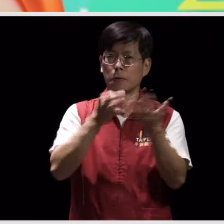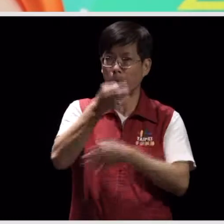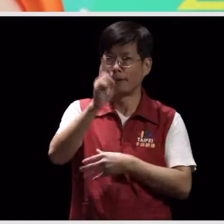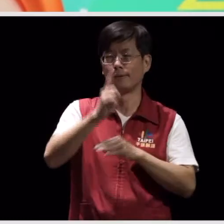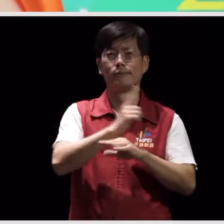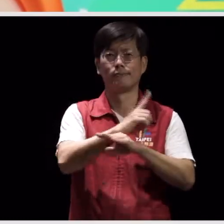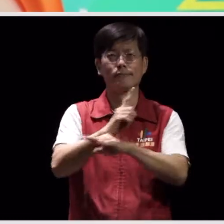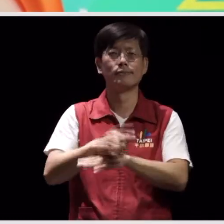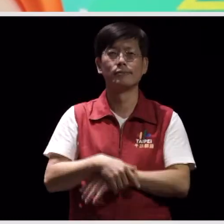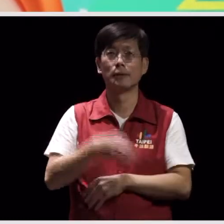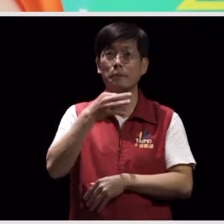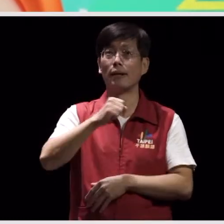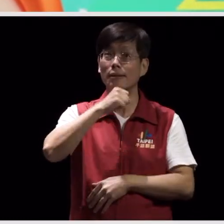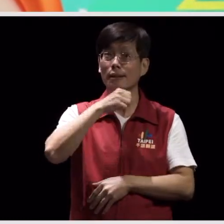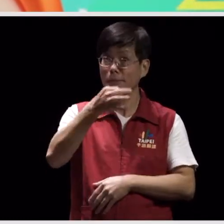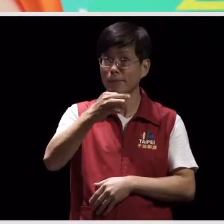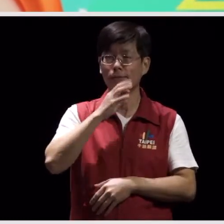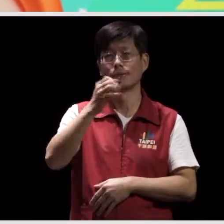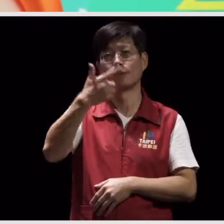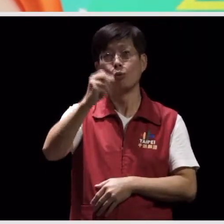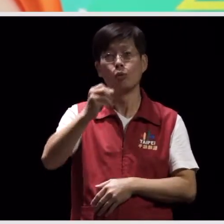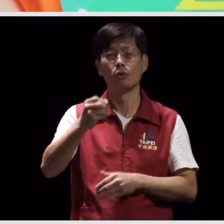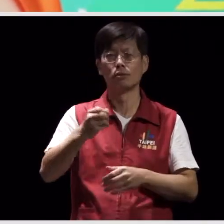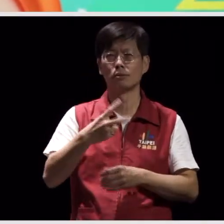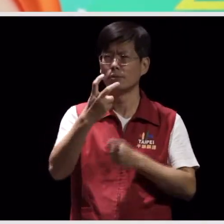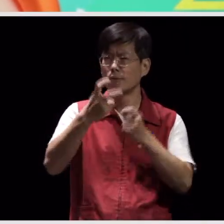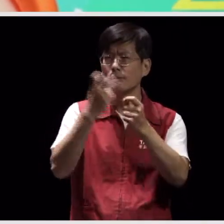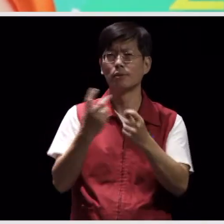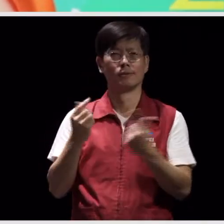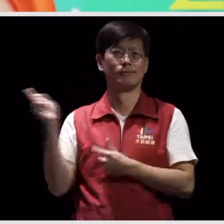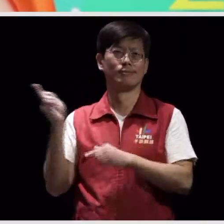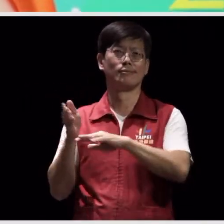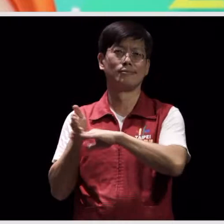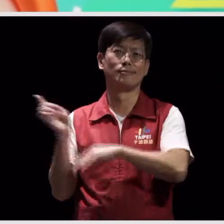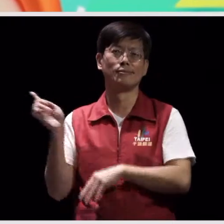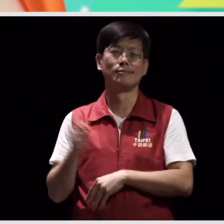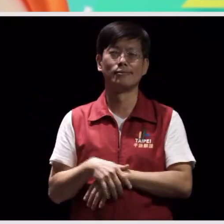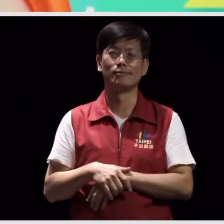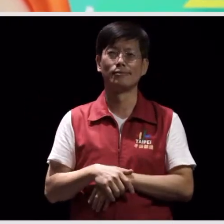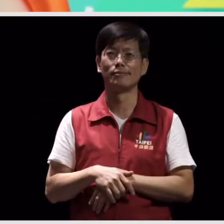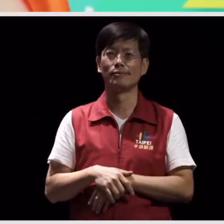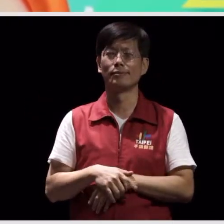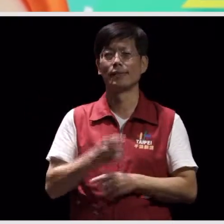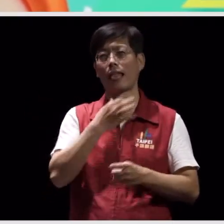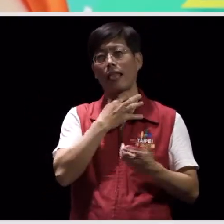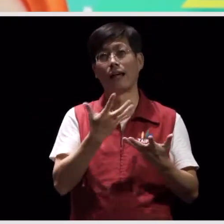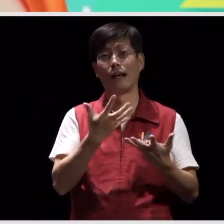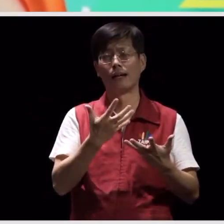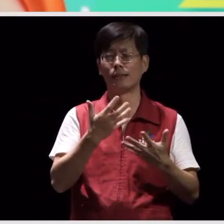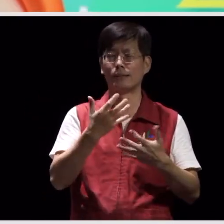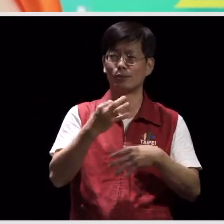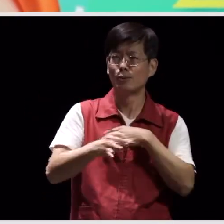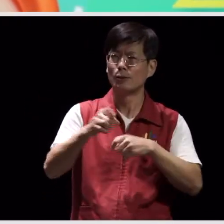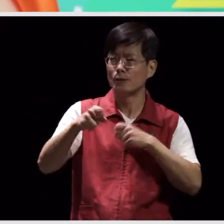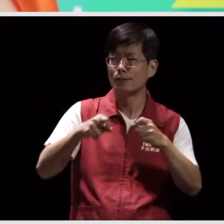程车，那时候买了台币6万块，将近快要20年，就是这台车。好，缺钱嘛。然后缺很多计划